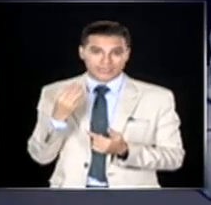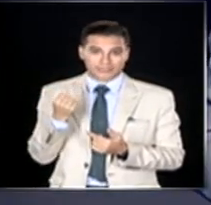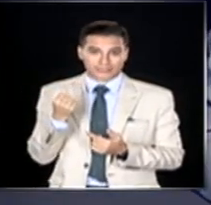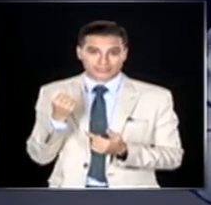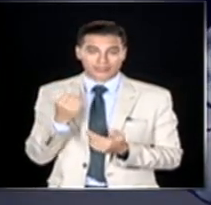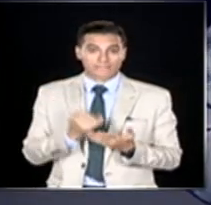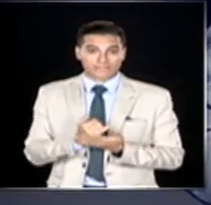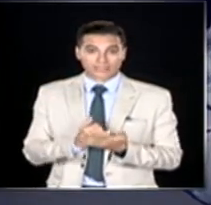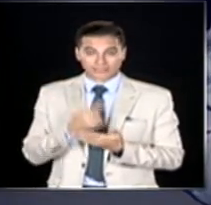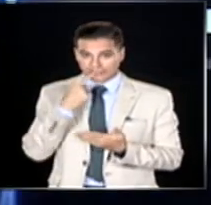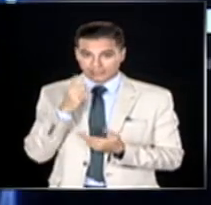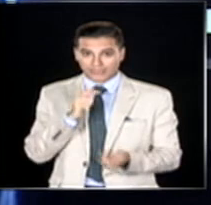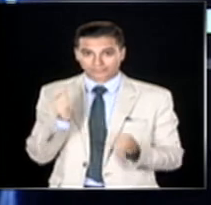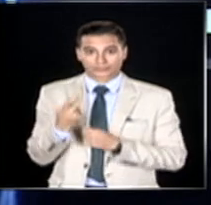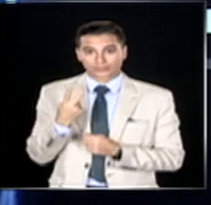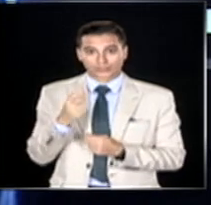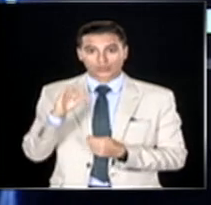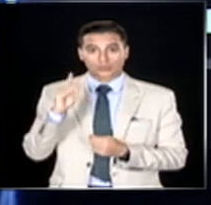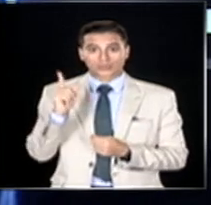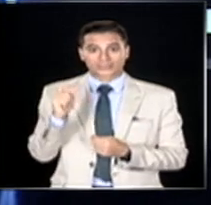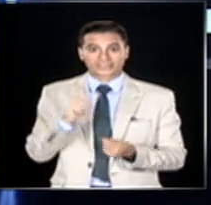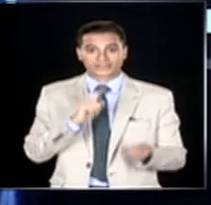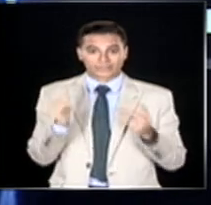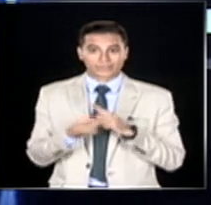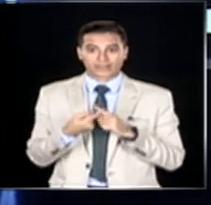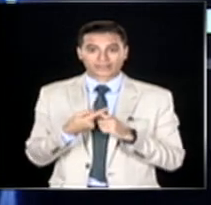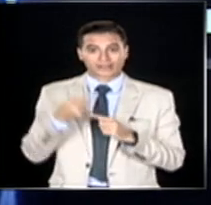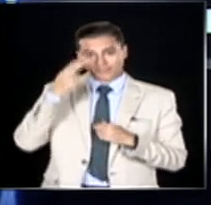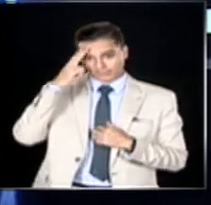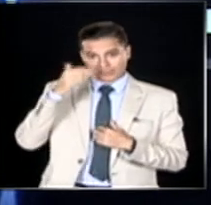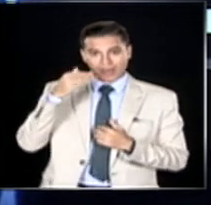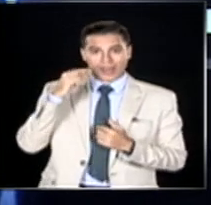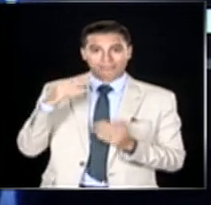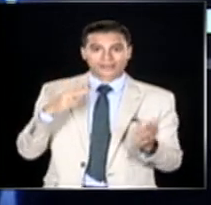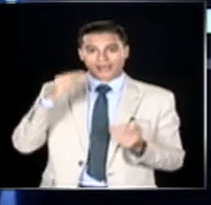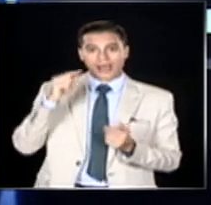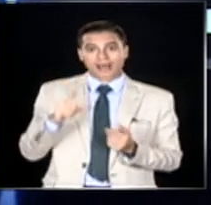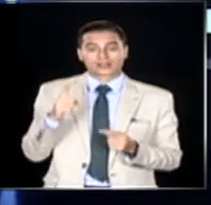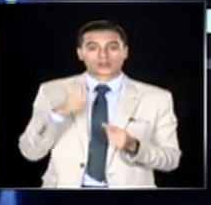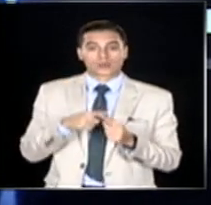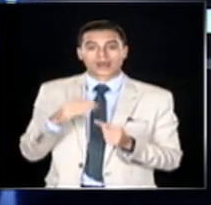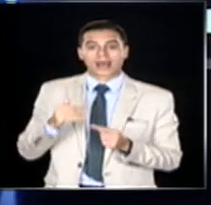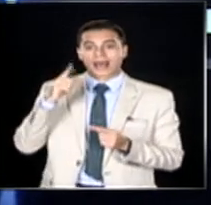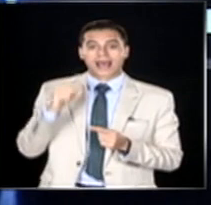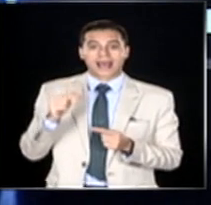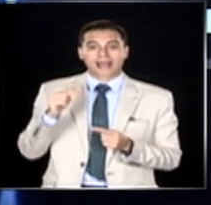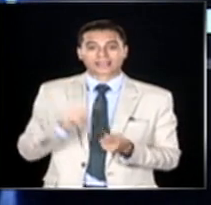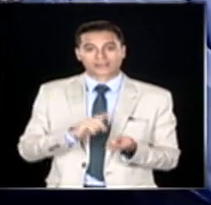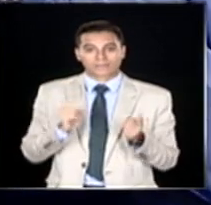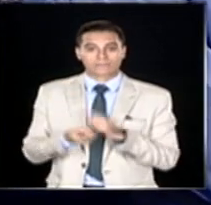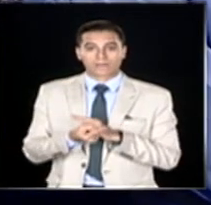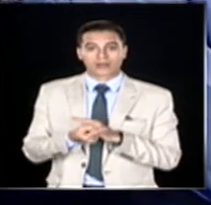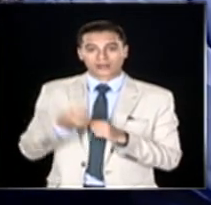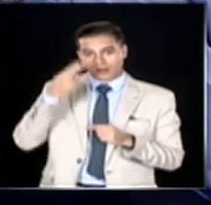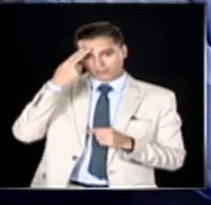وجمال عبد الناصر عندنا تغييرين، يوسف مصطفى رجع مكان أحمد عادل، وخالد علي رجع